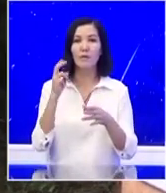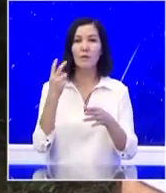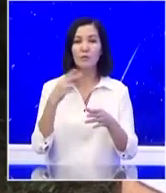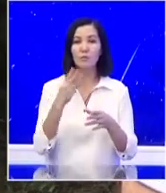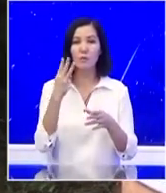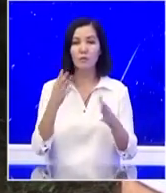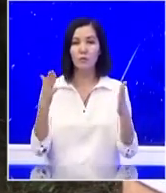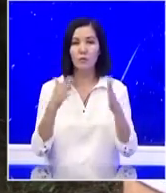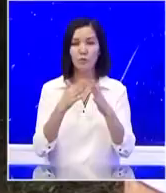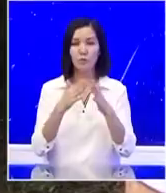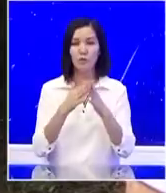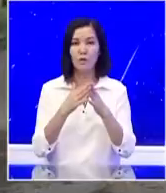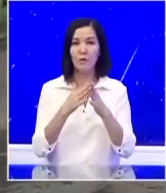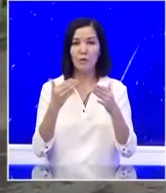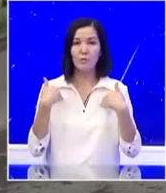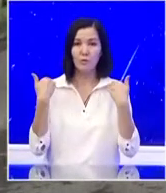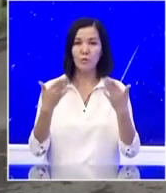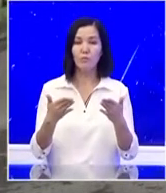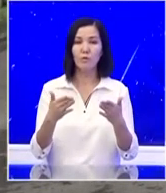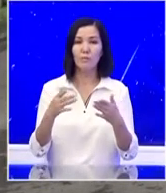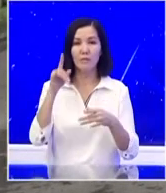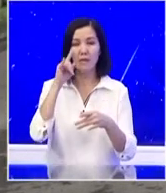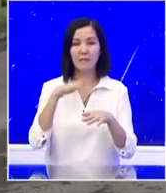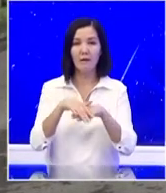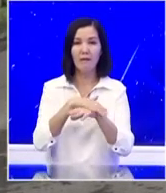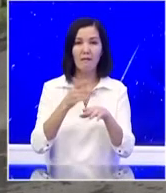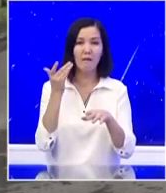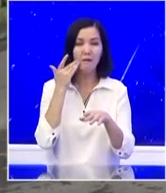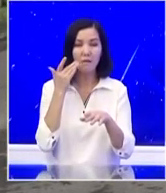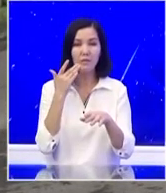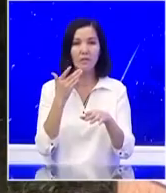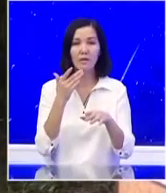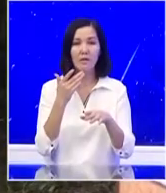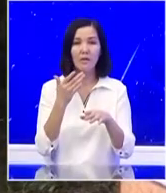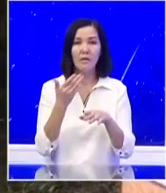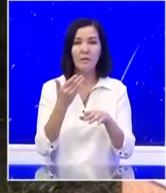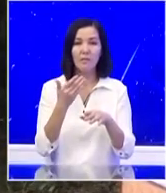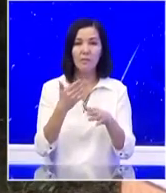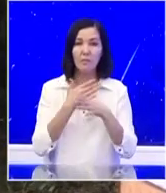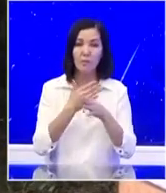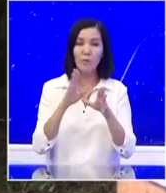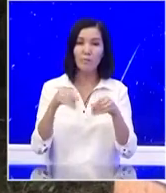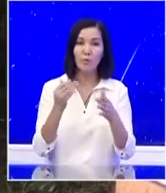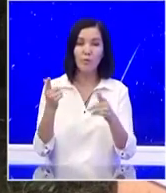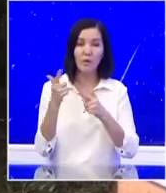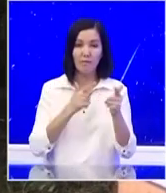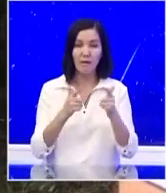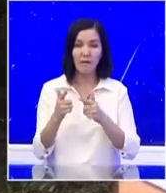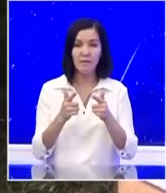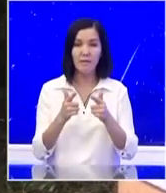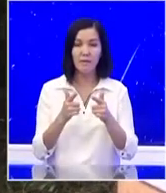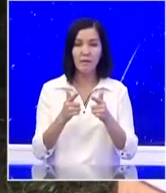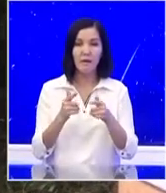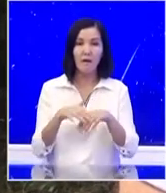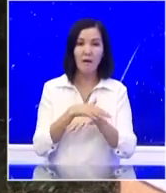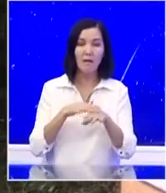223-ші баспананы ұсынып отырмыз. Қазақ халқы әрқашан мұқтажына көмектескен халық, сондықтан ол көпті көрсе